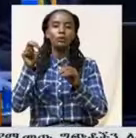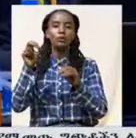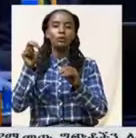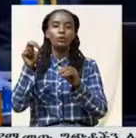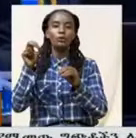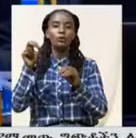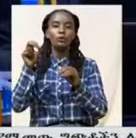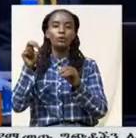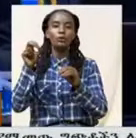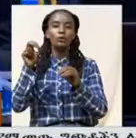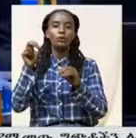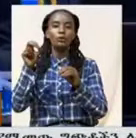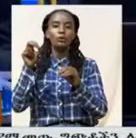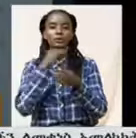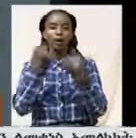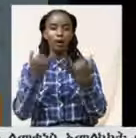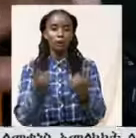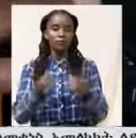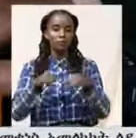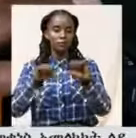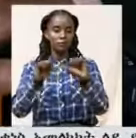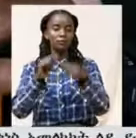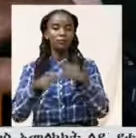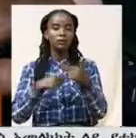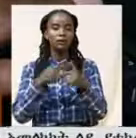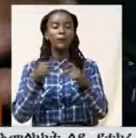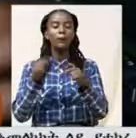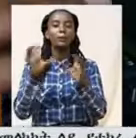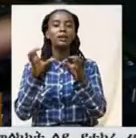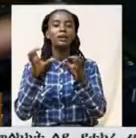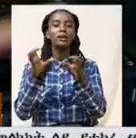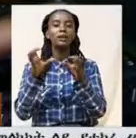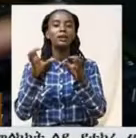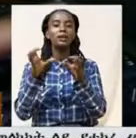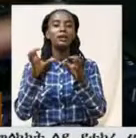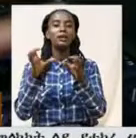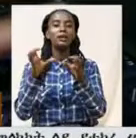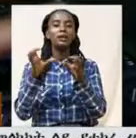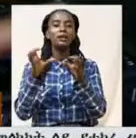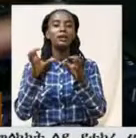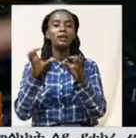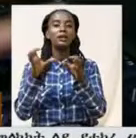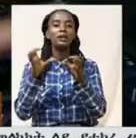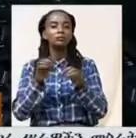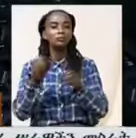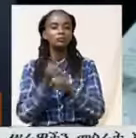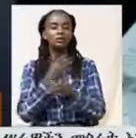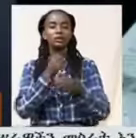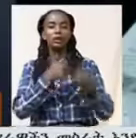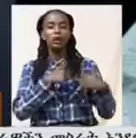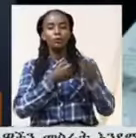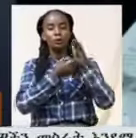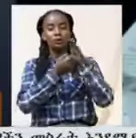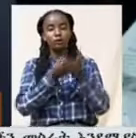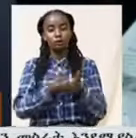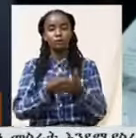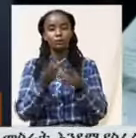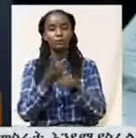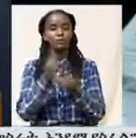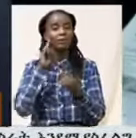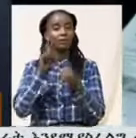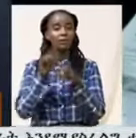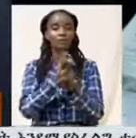ያደረጉት ጥረትና አሁንም የቀጠሉበት ሂደት በሚዲያ ጭምሬት አገዘ ነው። ይህ የሚዲያ ዘመቻ የስነ ልቦና ተጽዕኖን ለመፍጠር የታለመ